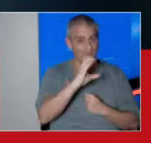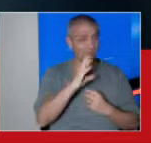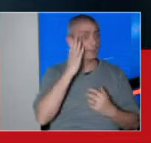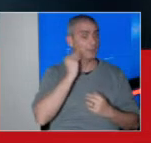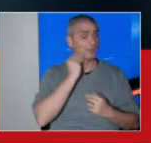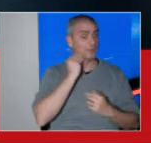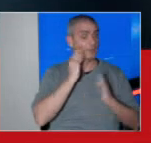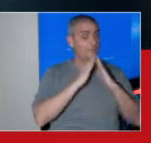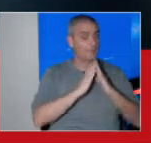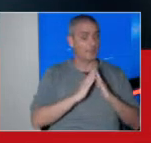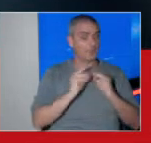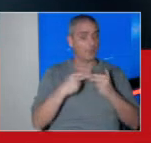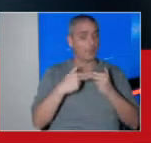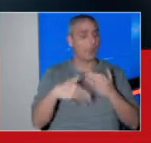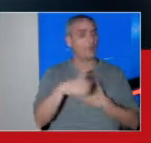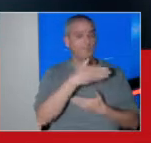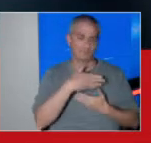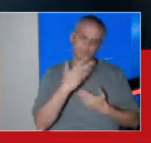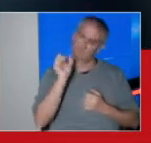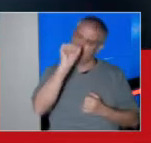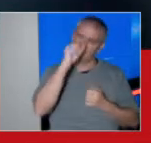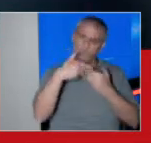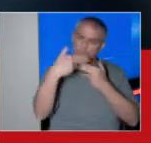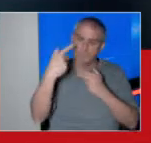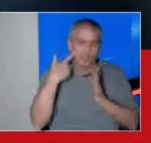תהנו בבית עם הקרובים אליכם, ותדפקו